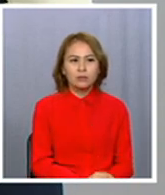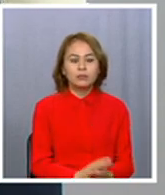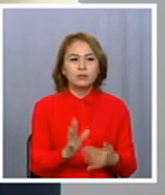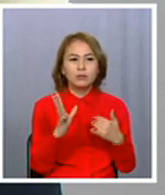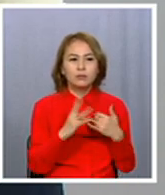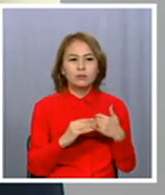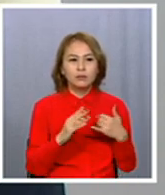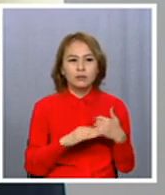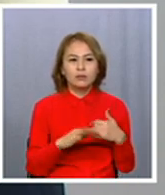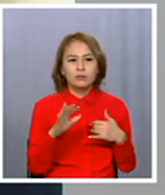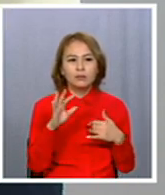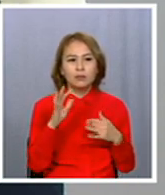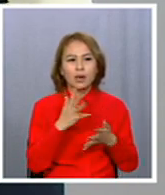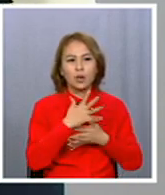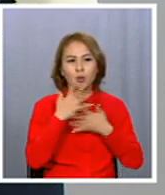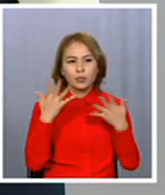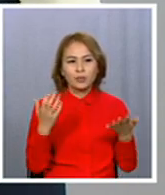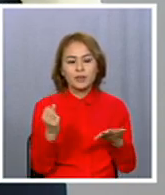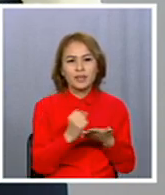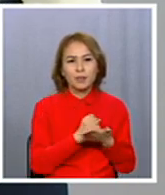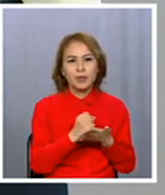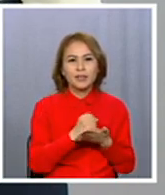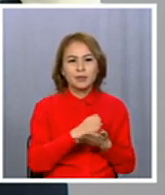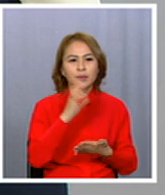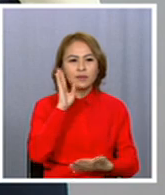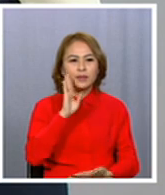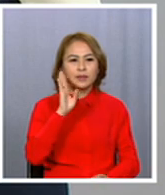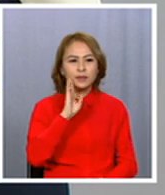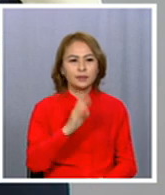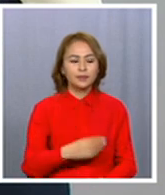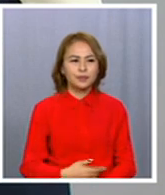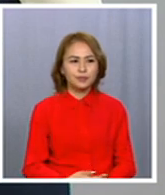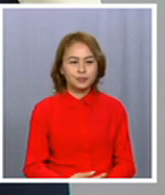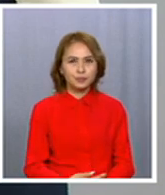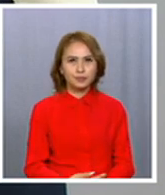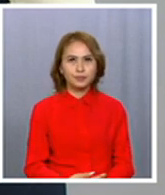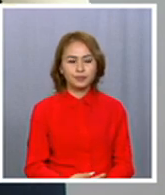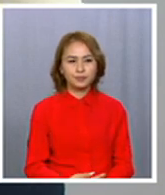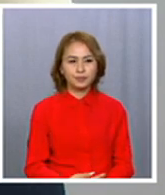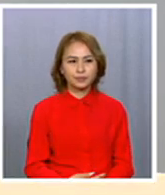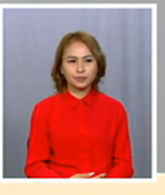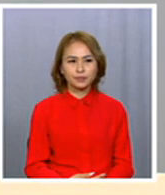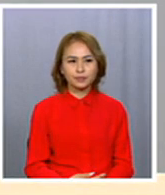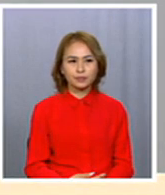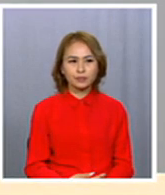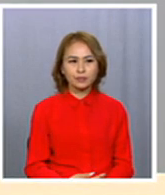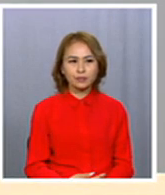Земля обладает огромным запасами воды.